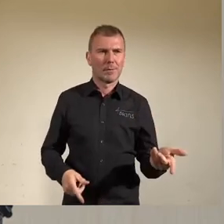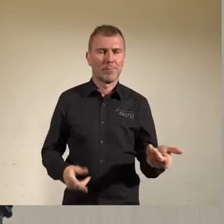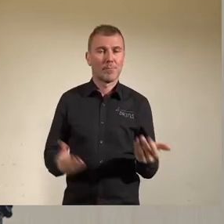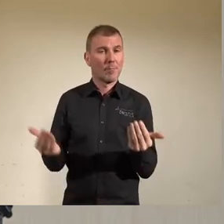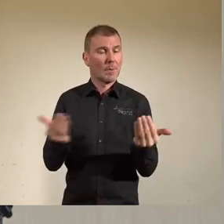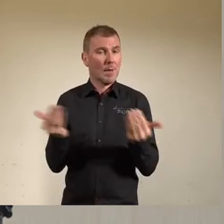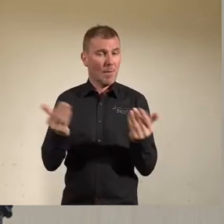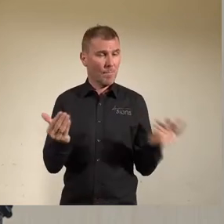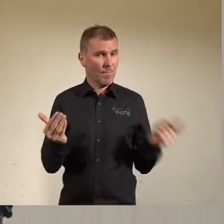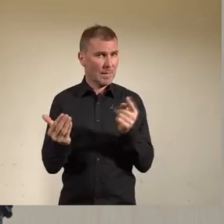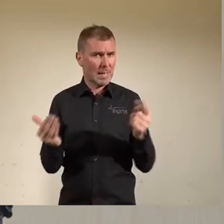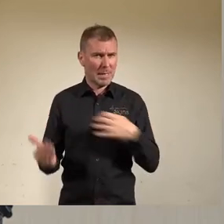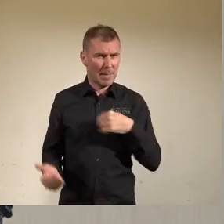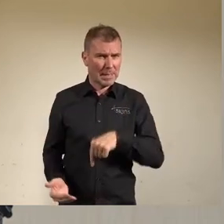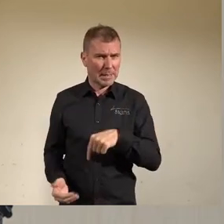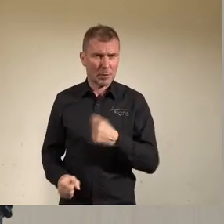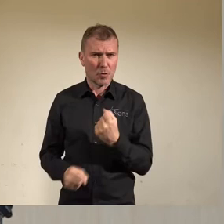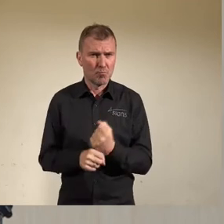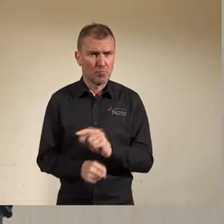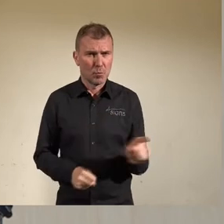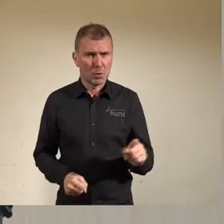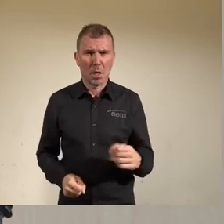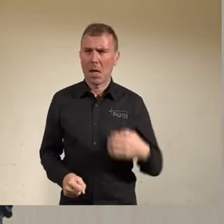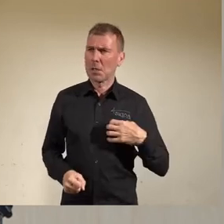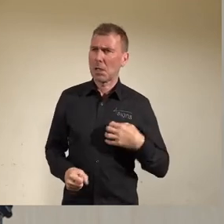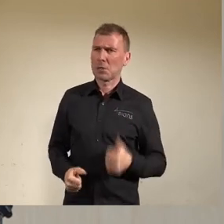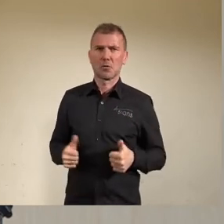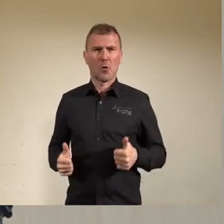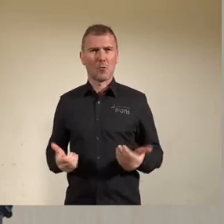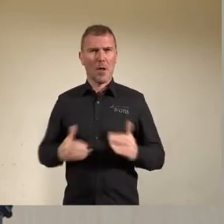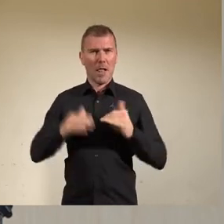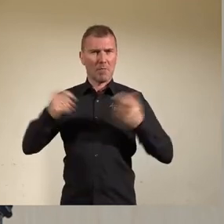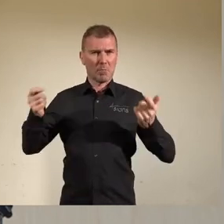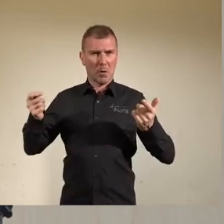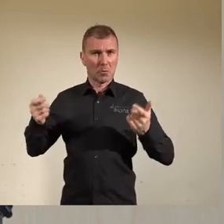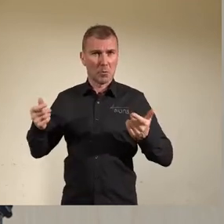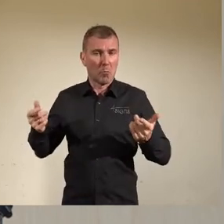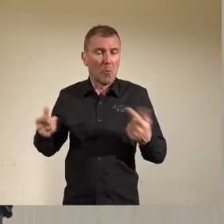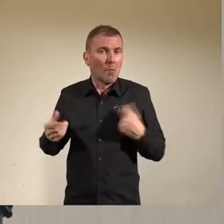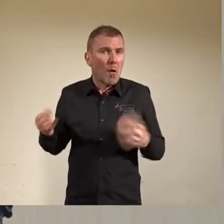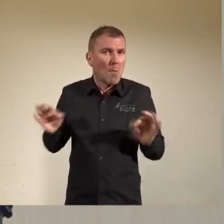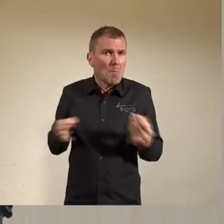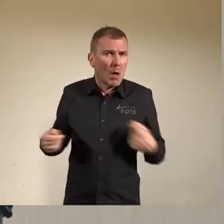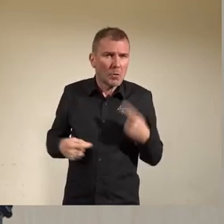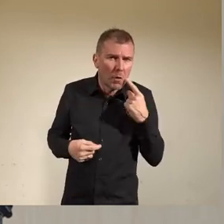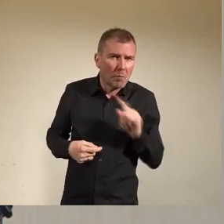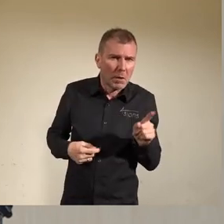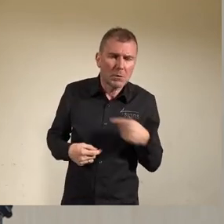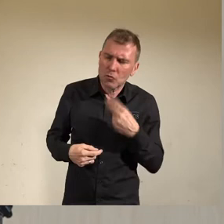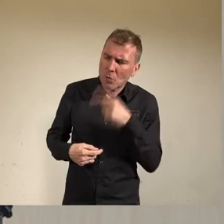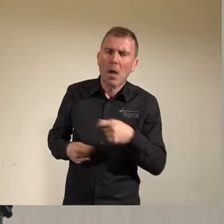Vergleich, aber vielleicht muss es Dresden gar nicht machen, weil Dresden so toll aufgestellt ist. Kann ja sein, dass das alles nicht notwendig ist. Wir schauen uns